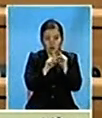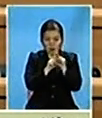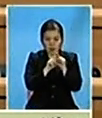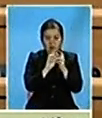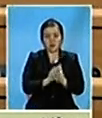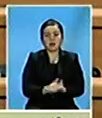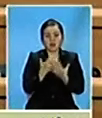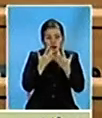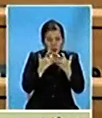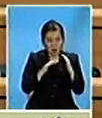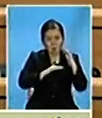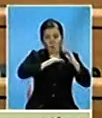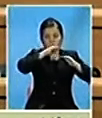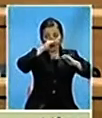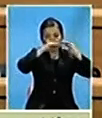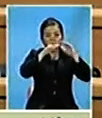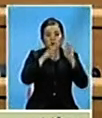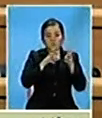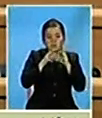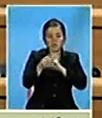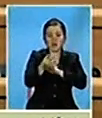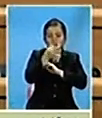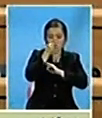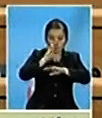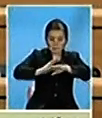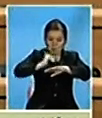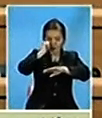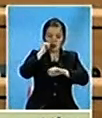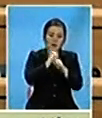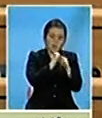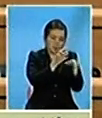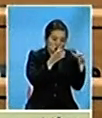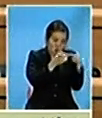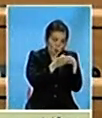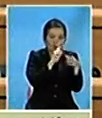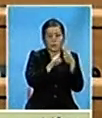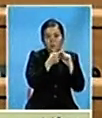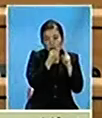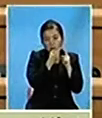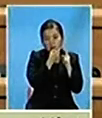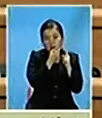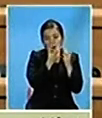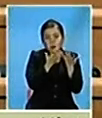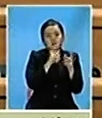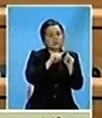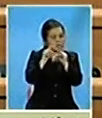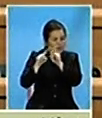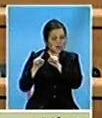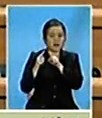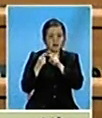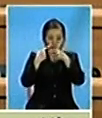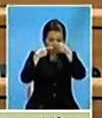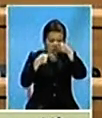ของการพัฒนาทักษะในการทำงานไม่ว่าจะเป็นการทำงานรวมกลุ่มกับเพื่อนนะครับสิ่งเหล่านี้เป็นเรื่อง